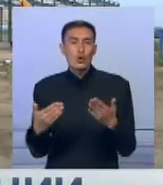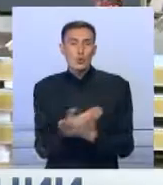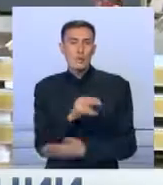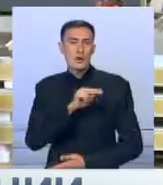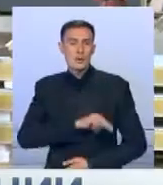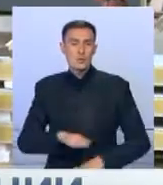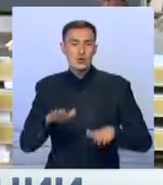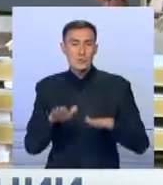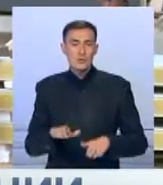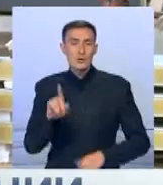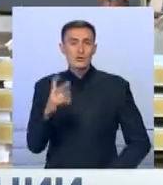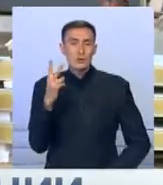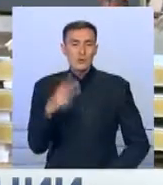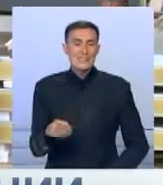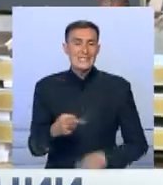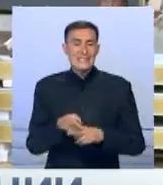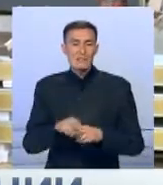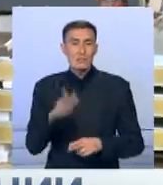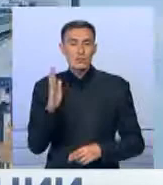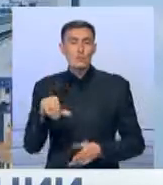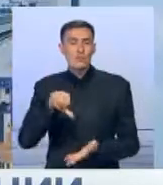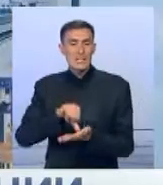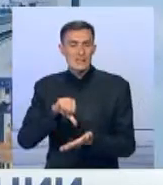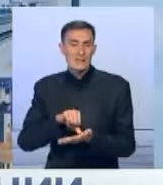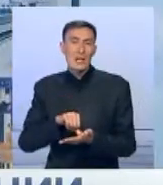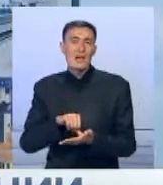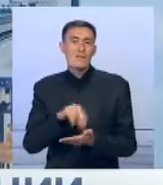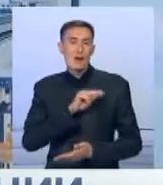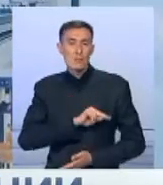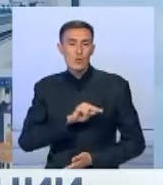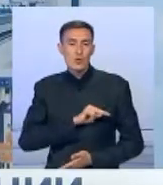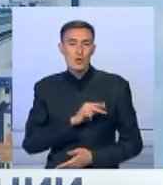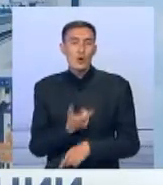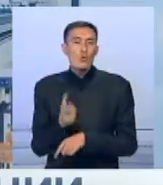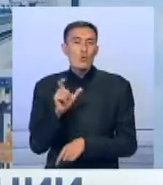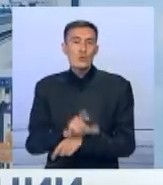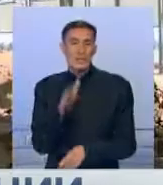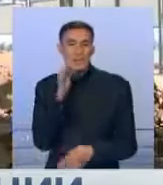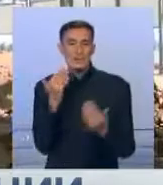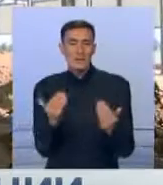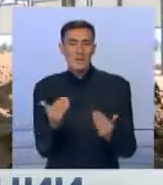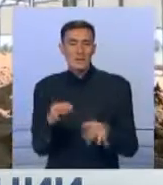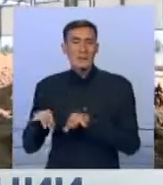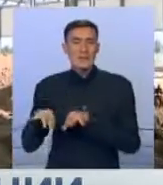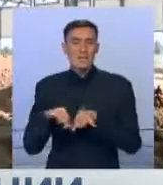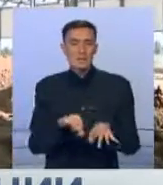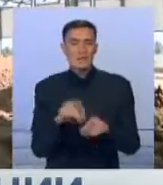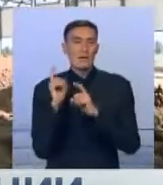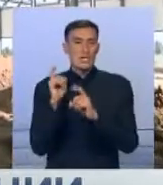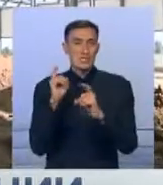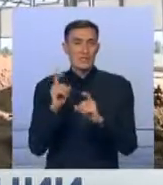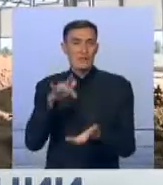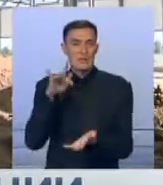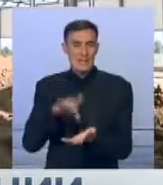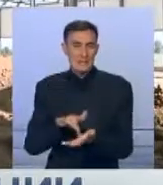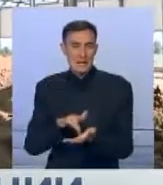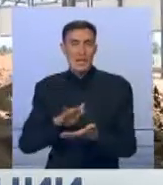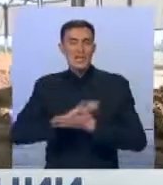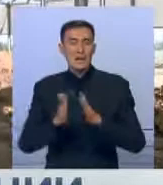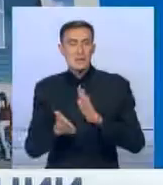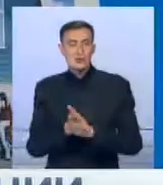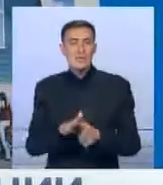новых рабочих мест, 120 из которых будут задействованы в работе ультрасовременного транспортно-логистического центра.